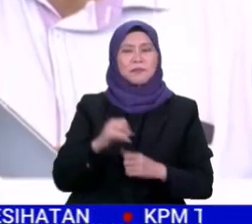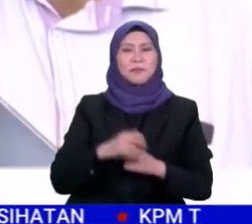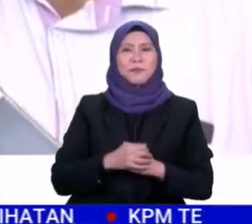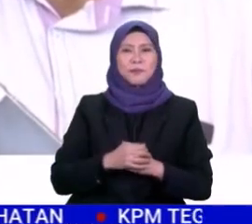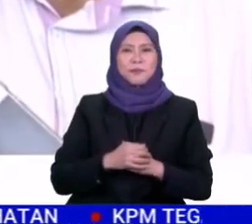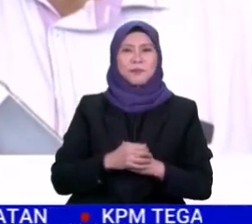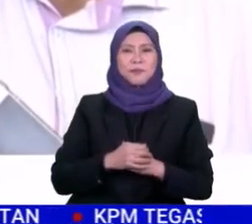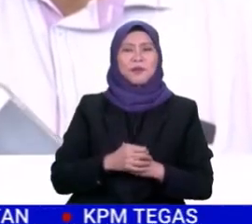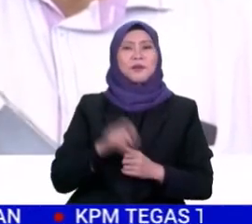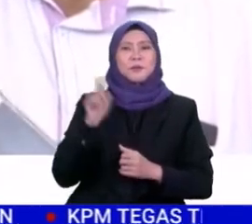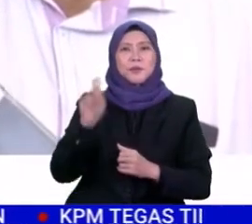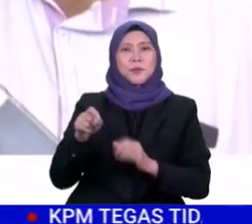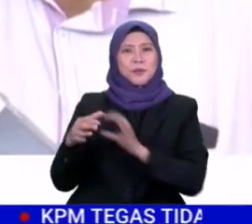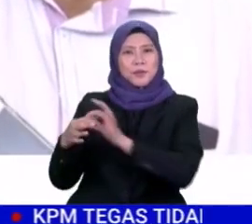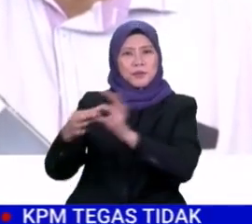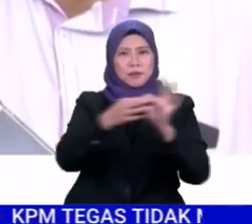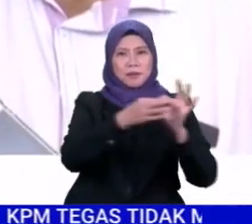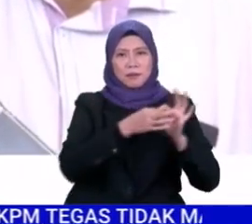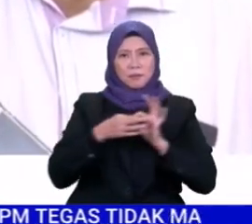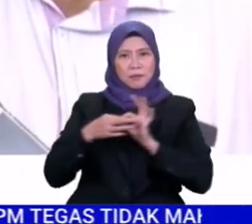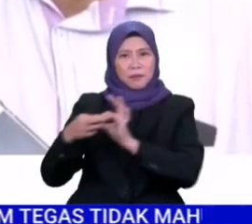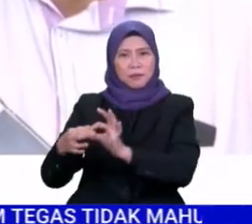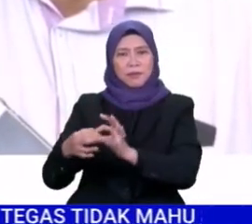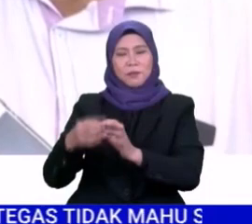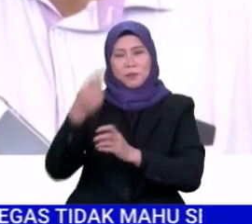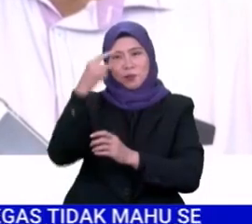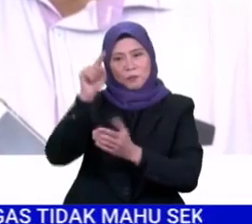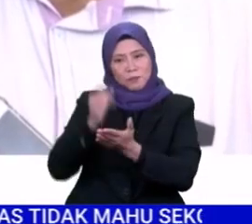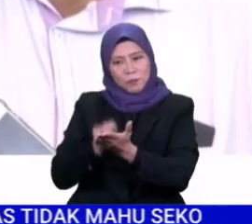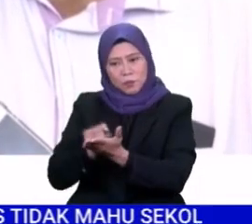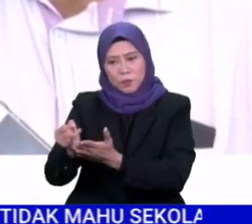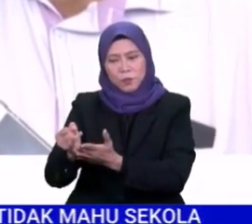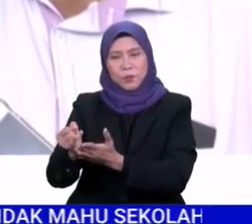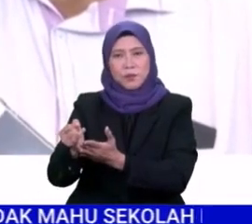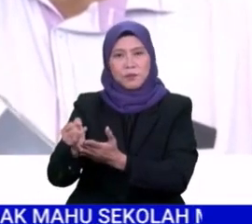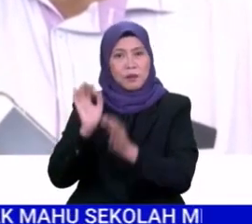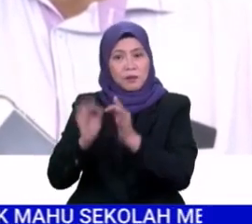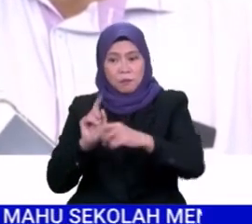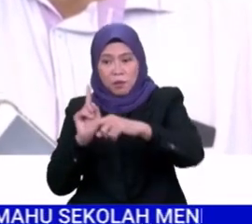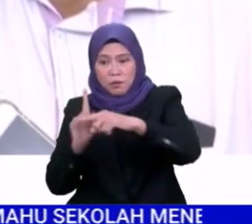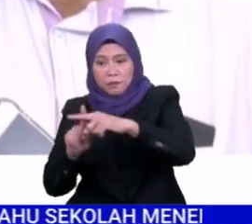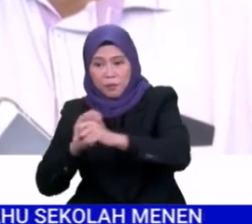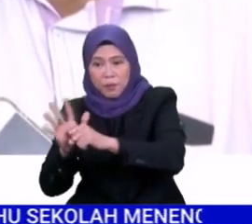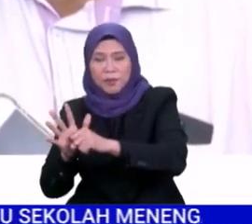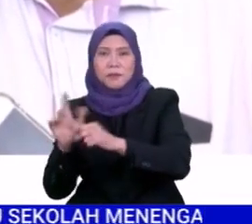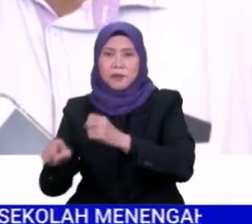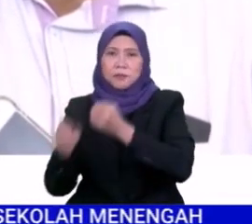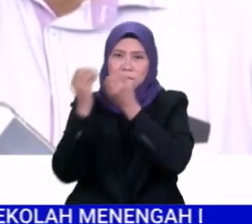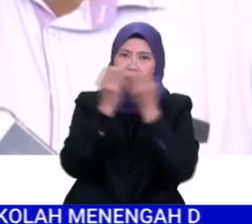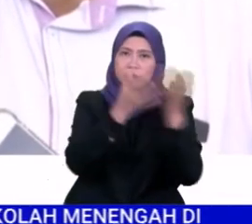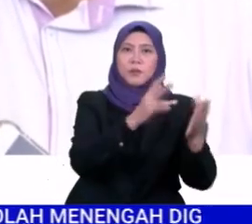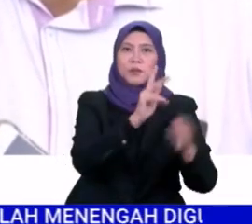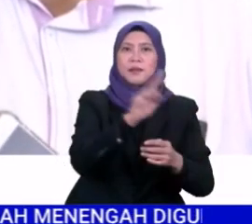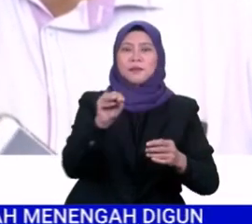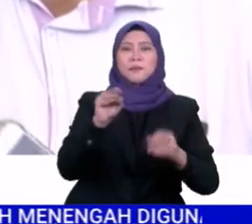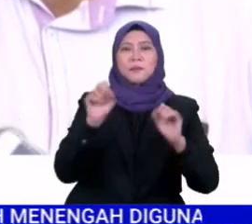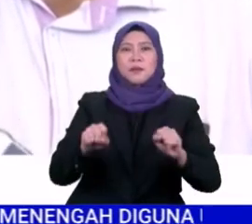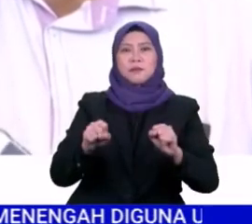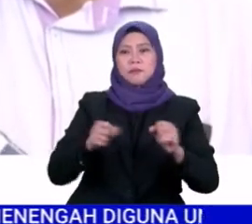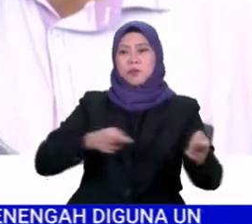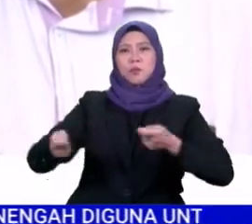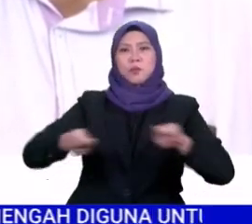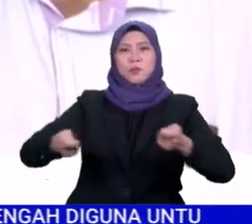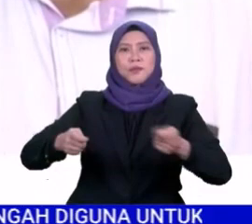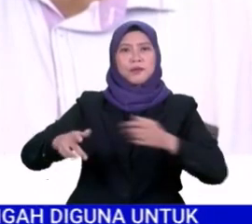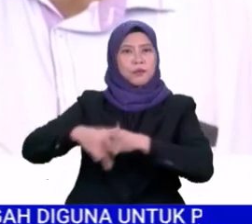semua. Jadi ia memerlukan kerjasama semua pihak untuk transparent, maklumkan kepada kami supaya kami tahu awal dan kita boleh kawal awal. Dan